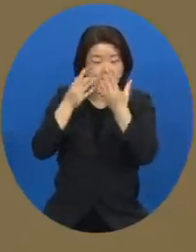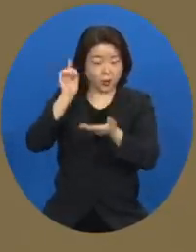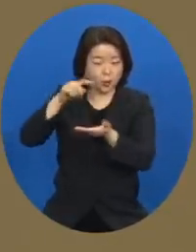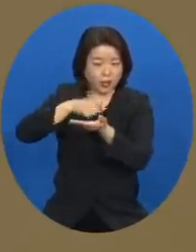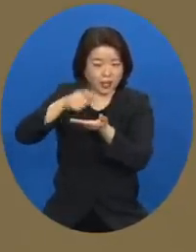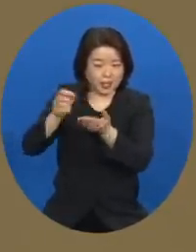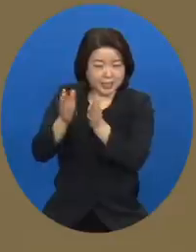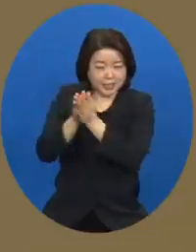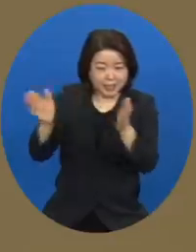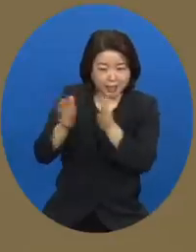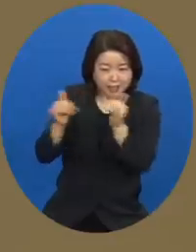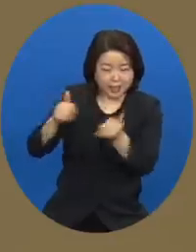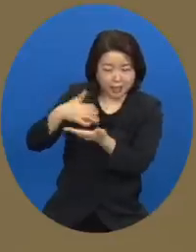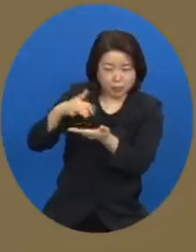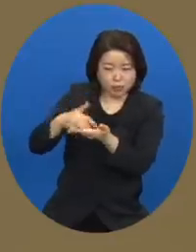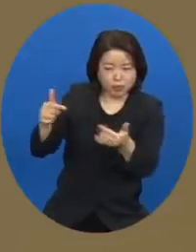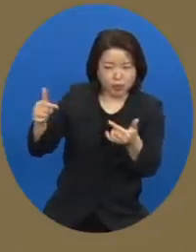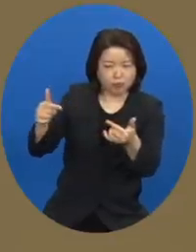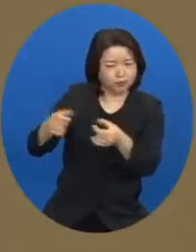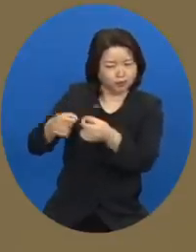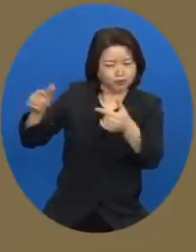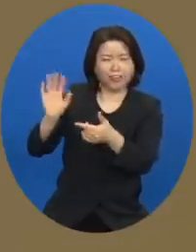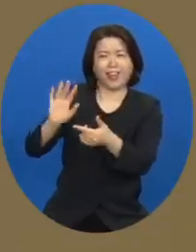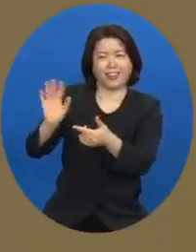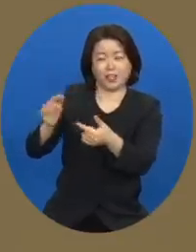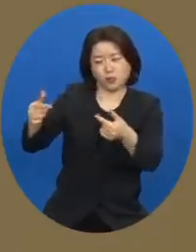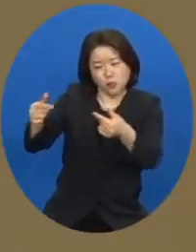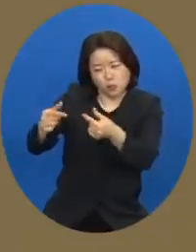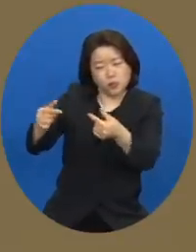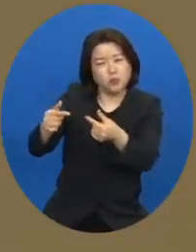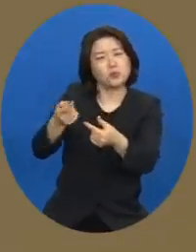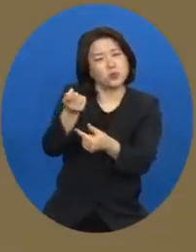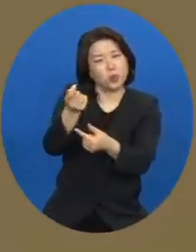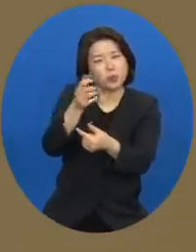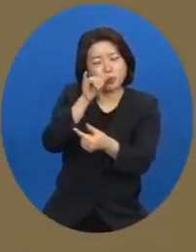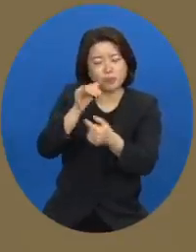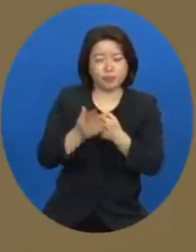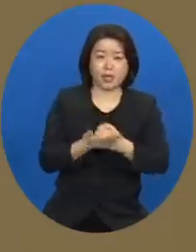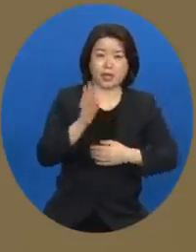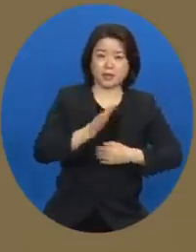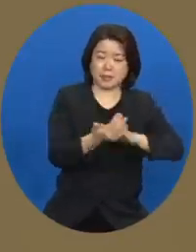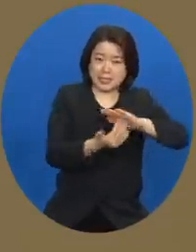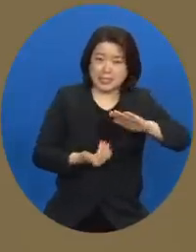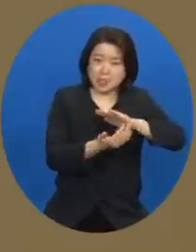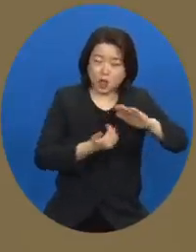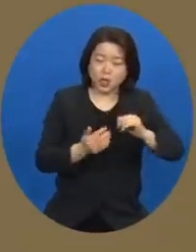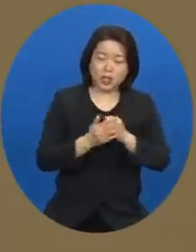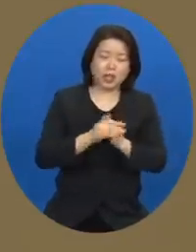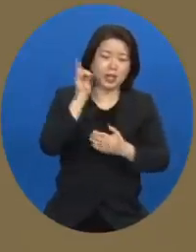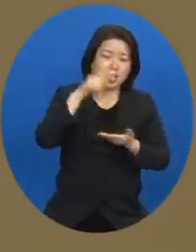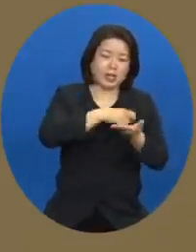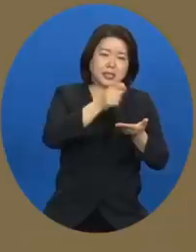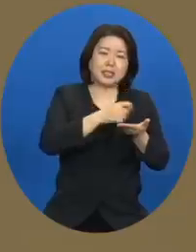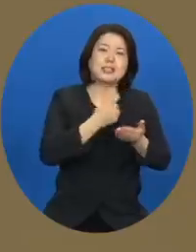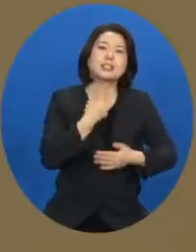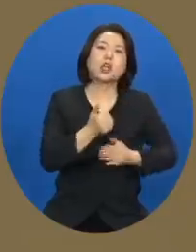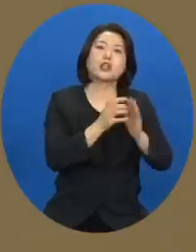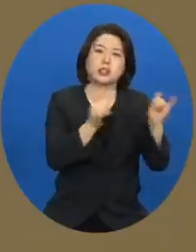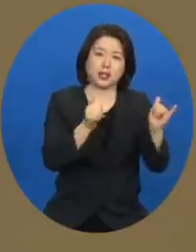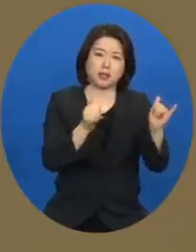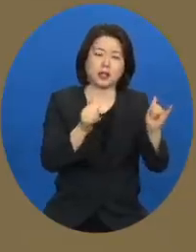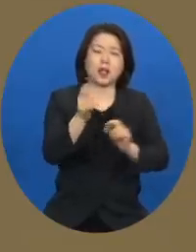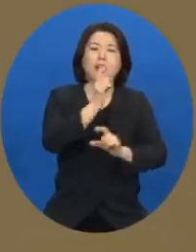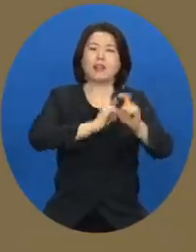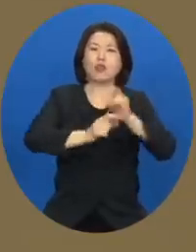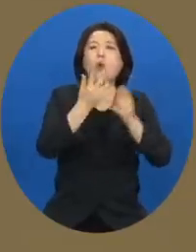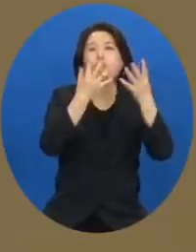시작한 분들은 그렇게 많이 는 게 아니었어요. 이미 일기를 쓰셨던 교인들이 일기를 더 많이